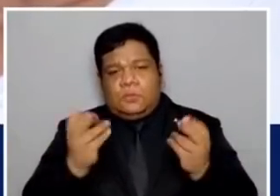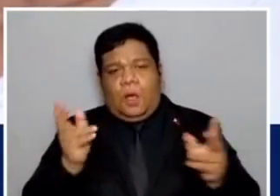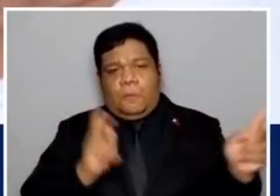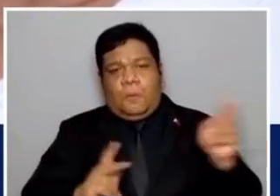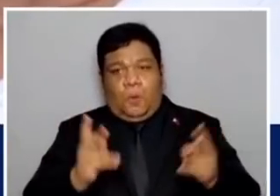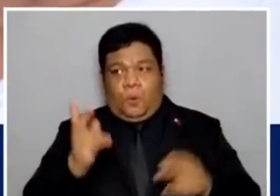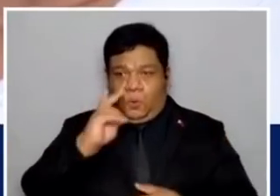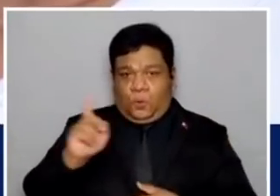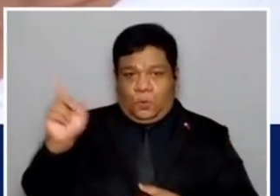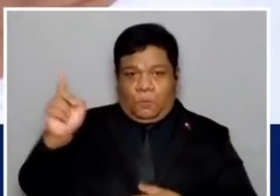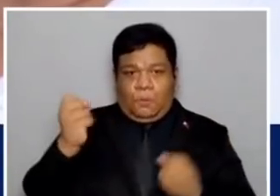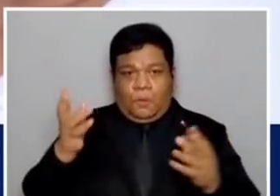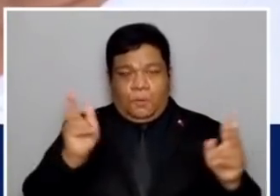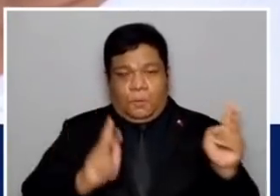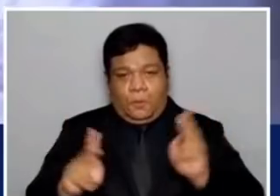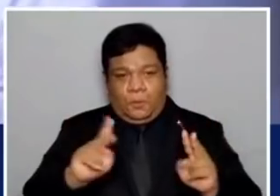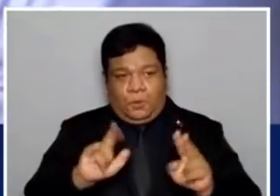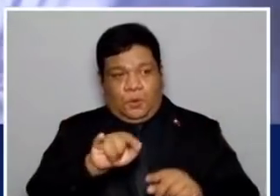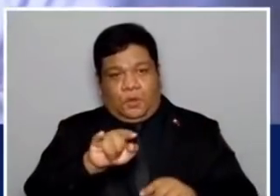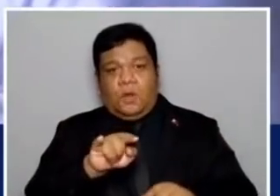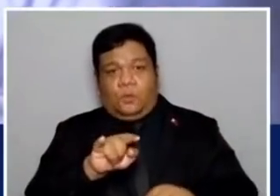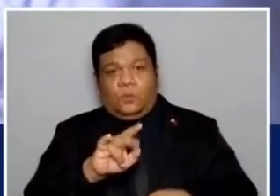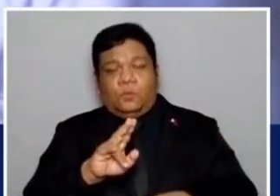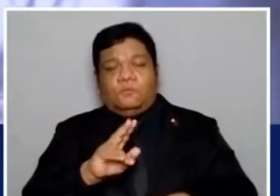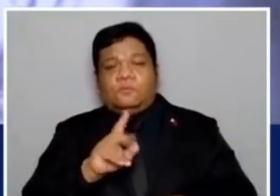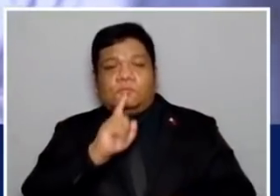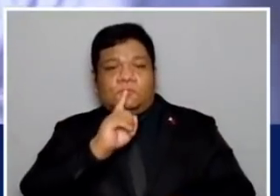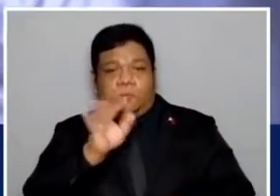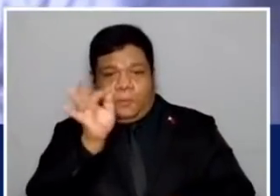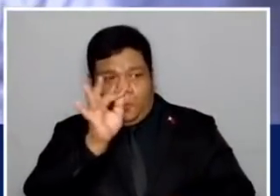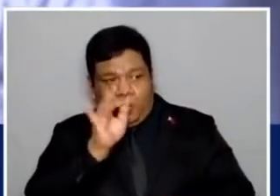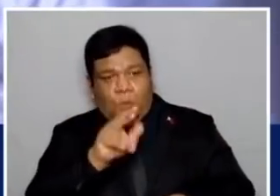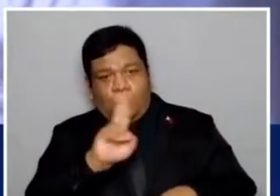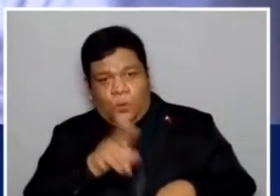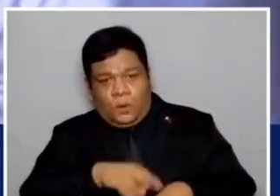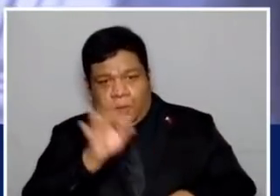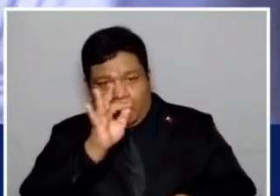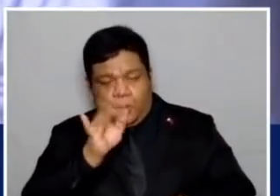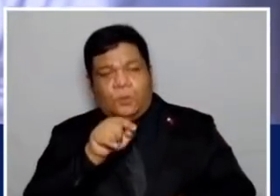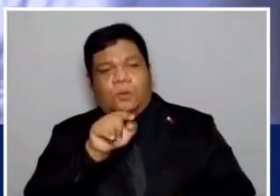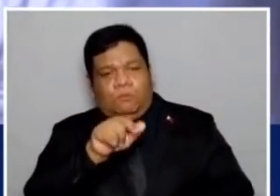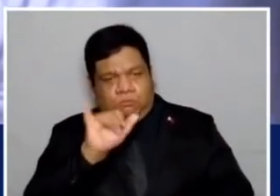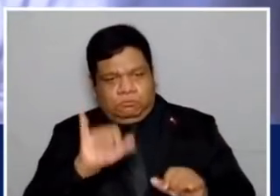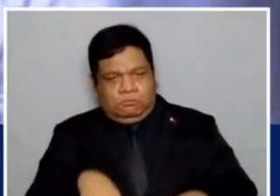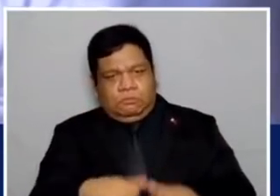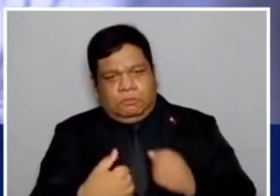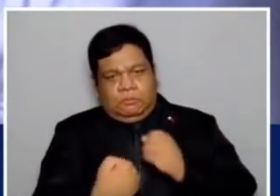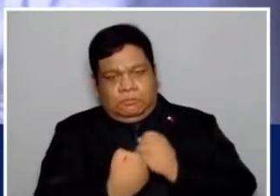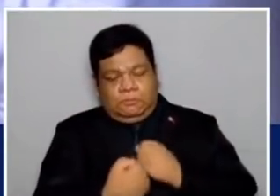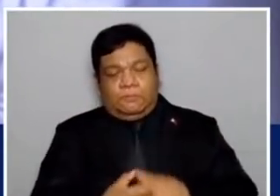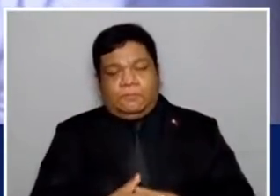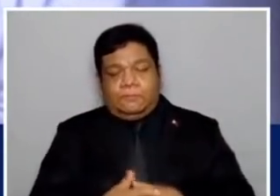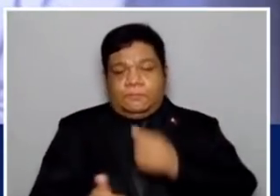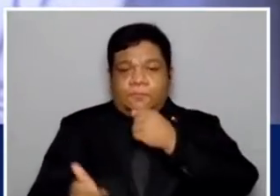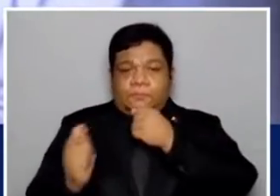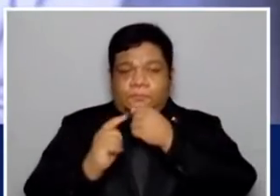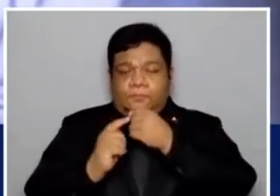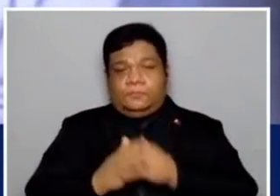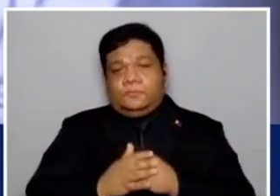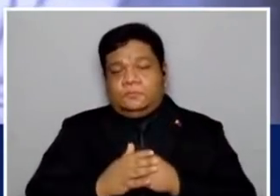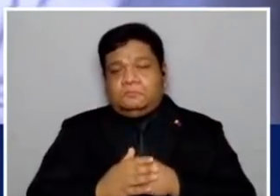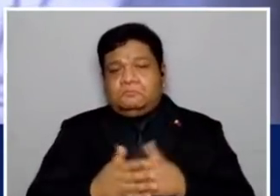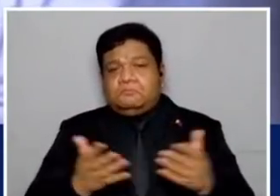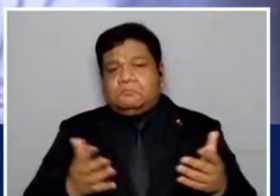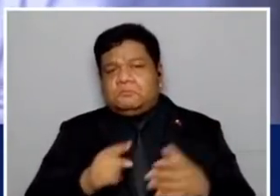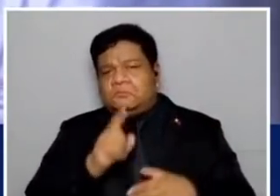yung ordinaryong tao, sana tulungan ako. Tinanong na din ng grupo ang pambato ng Aksyon Demokratiko kung ano ang sentimiento niya sa pag-iwas